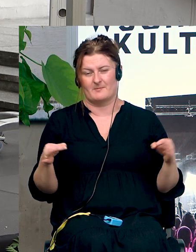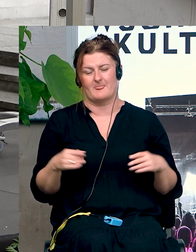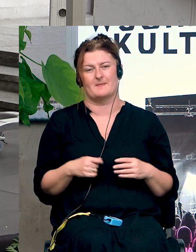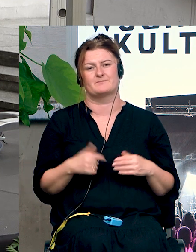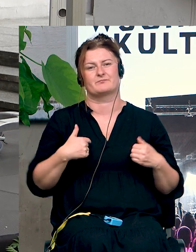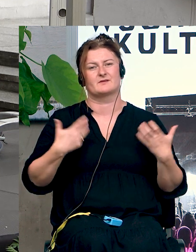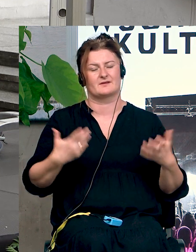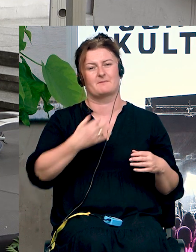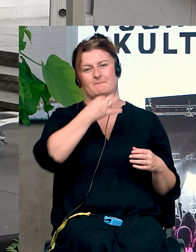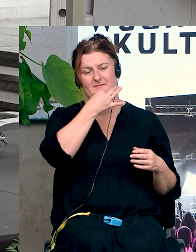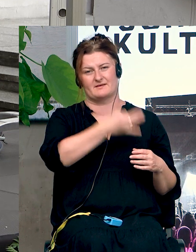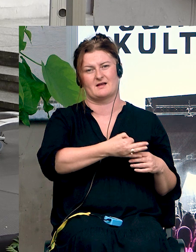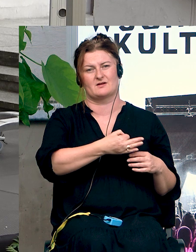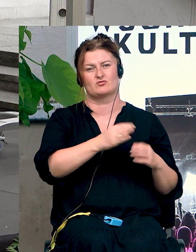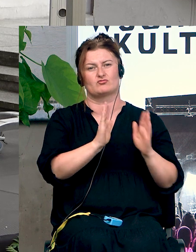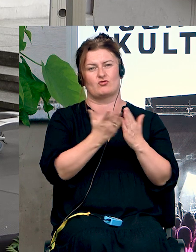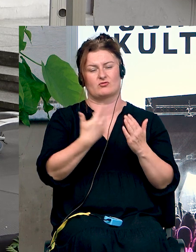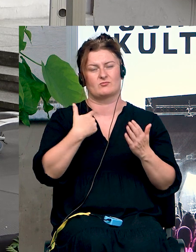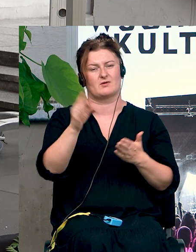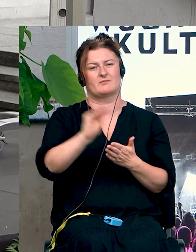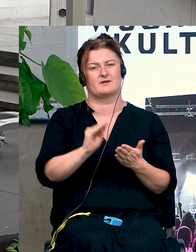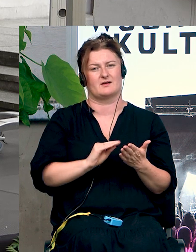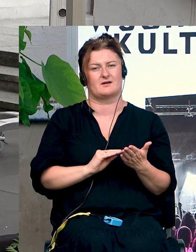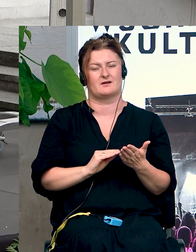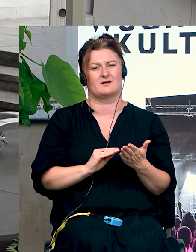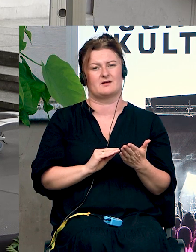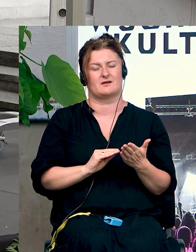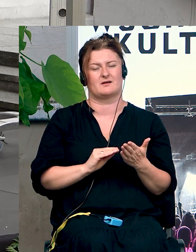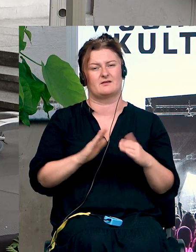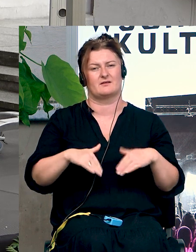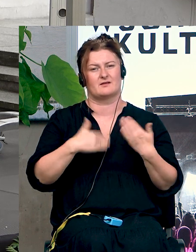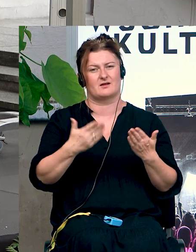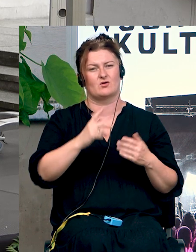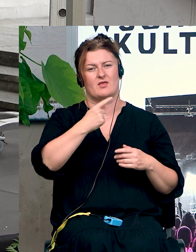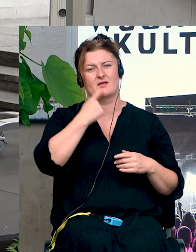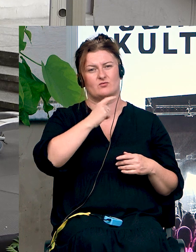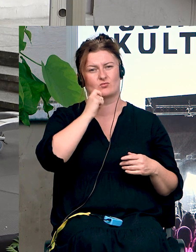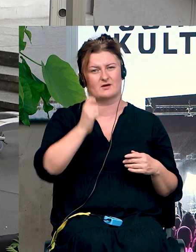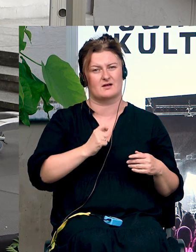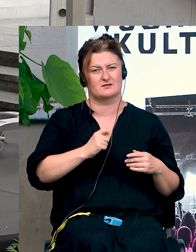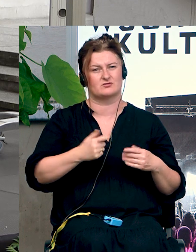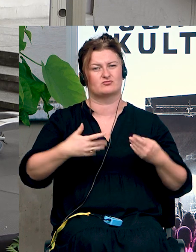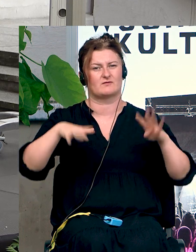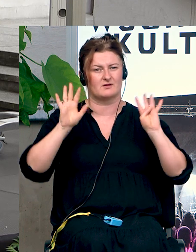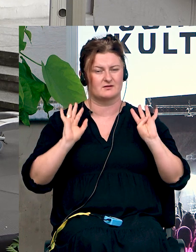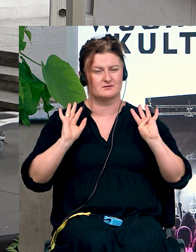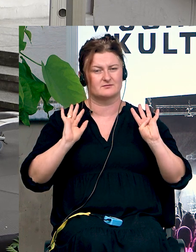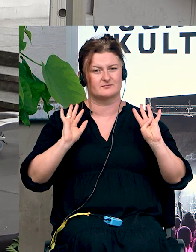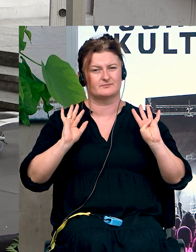No i chciałbym zadać to pytanie. Ta książka była pisana, wydana w ukraińskim języku 9 lat temu.